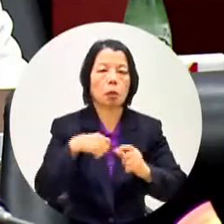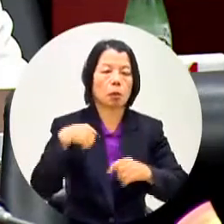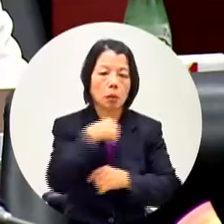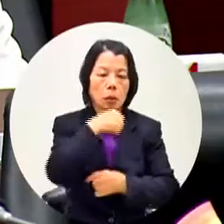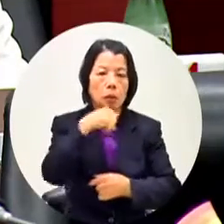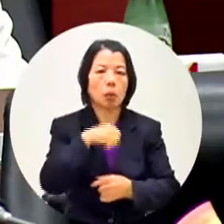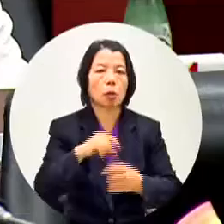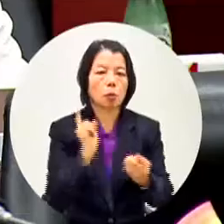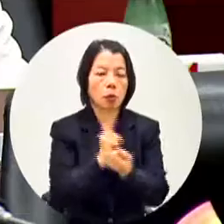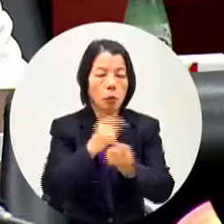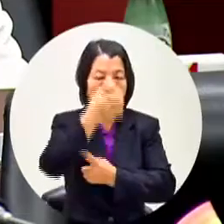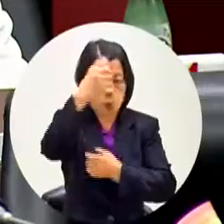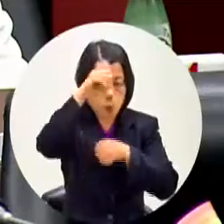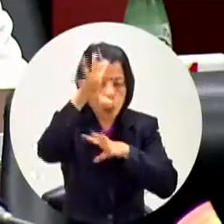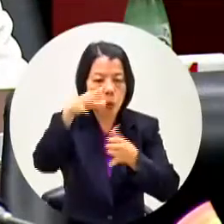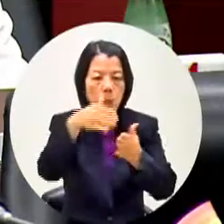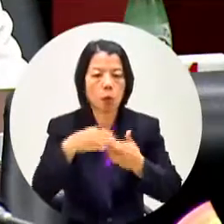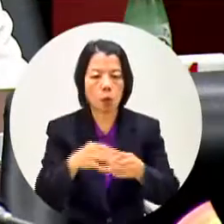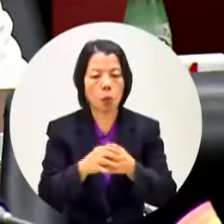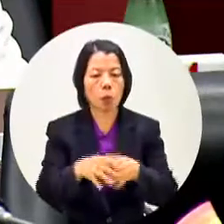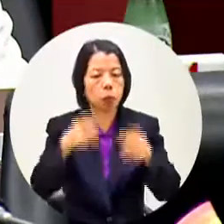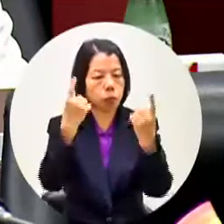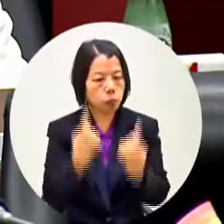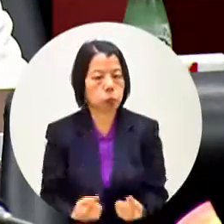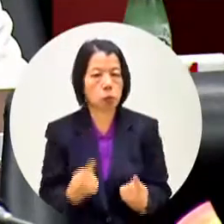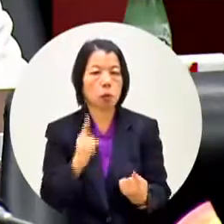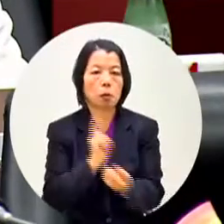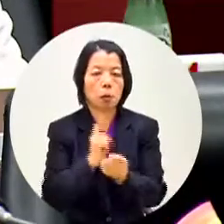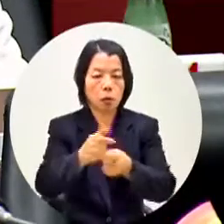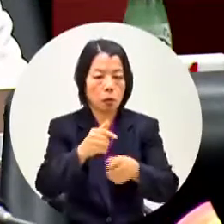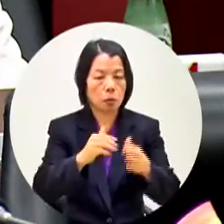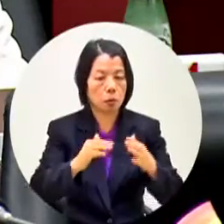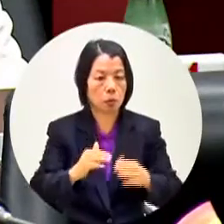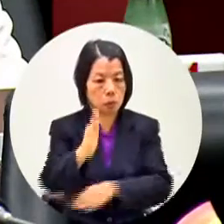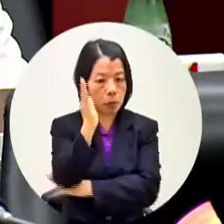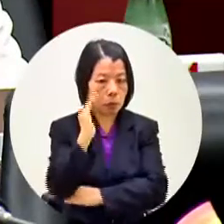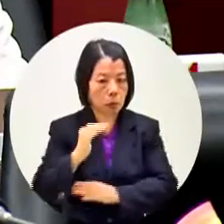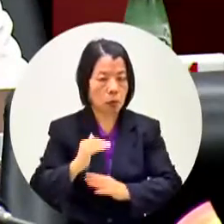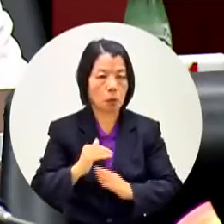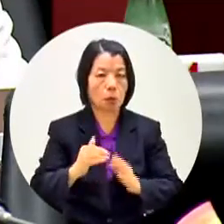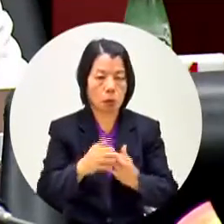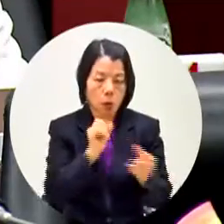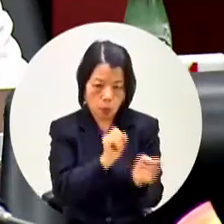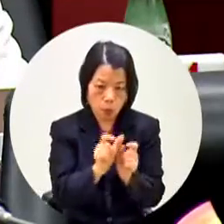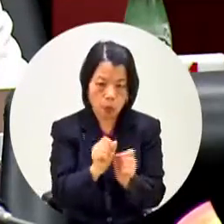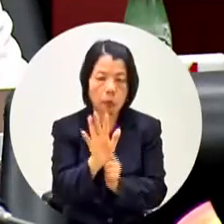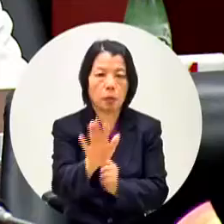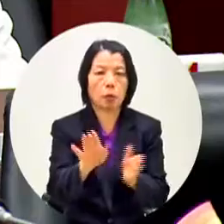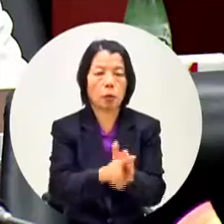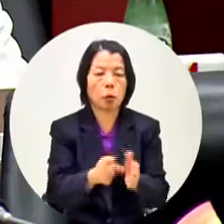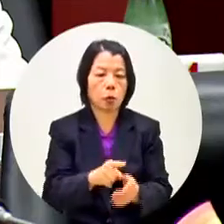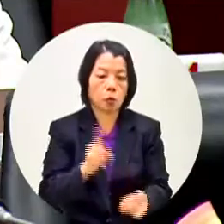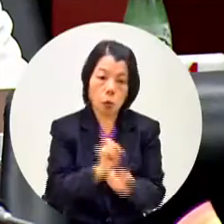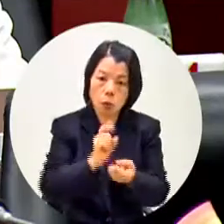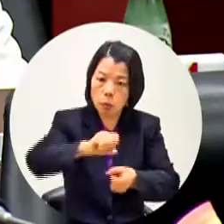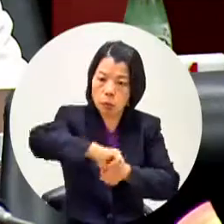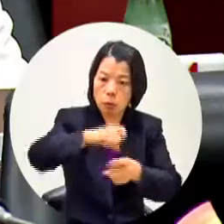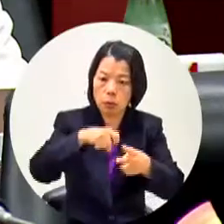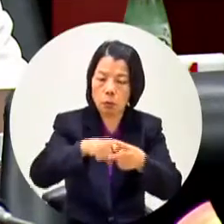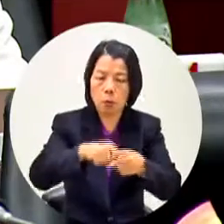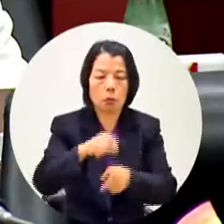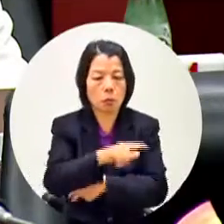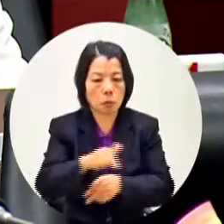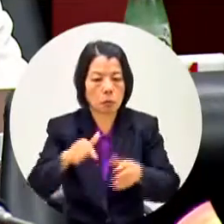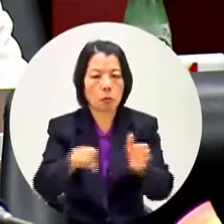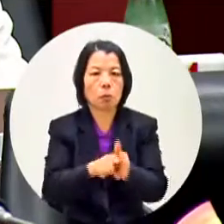场，造成农那个凤梨的价格崩盘。那政府虽然已经采购了一些好采